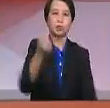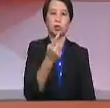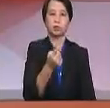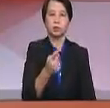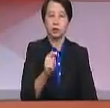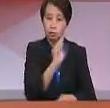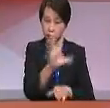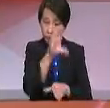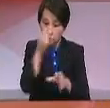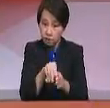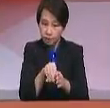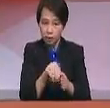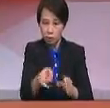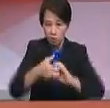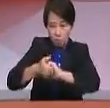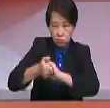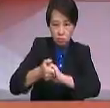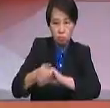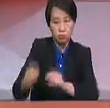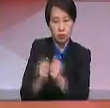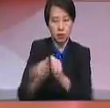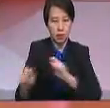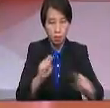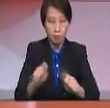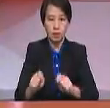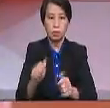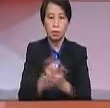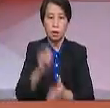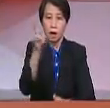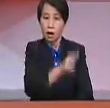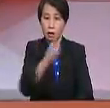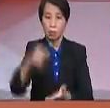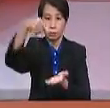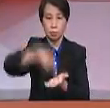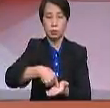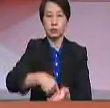yang terlibat bersekongkol dengan aktiviti-aktiviti haram seperti ini.